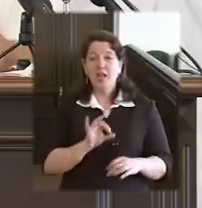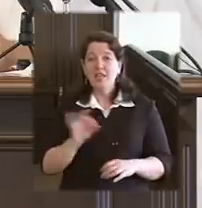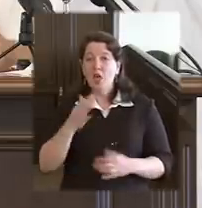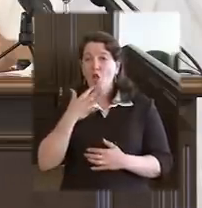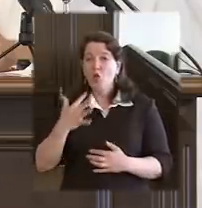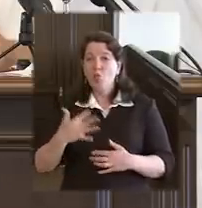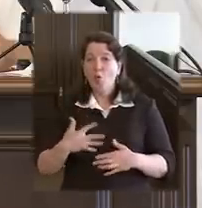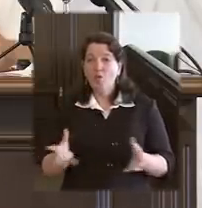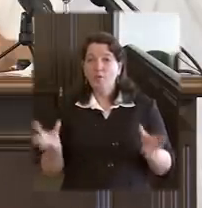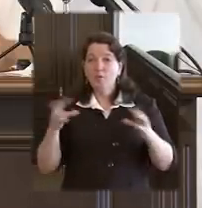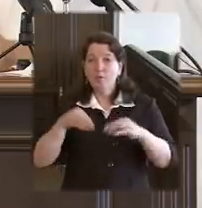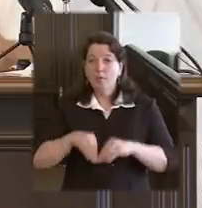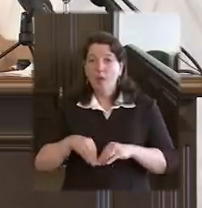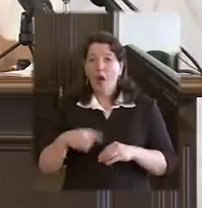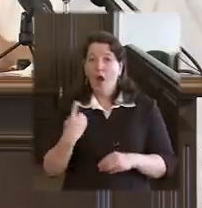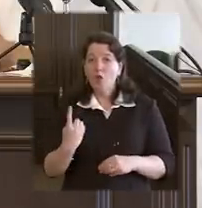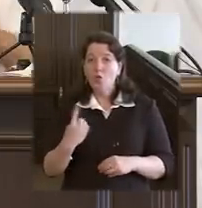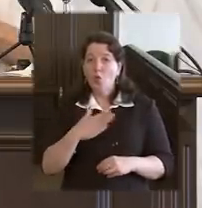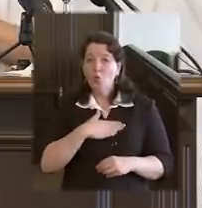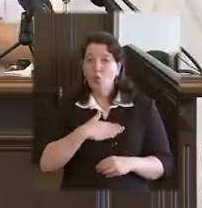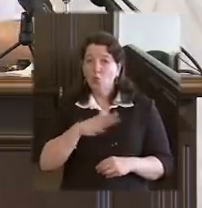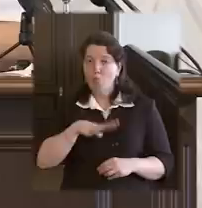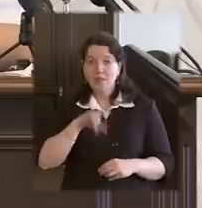и любовь в одной душе.